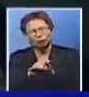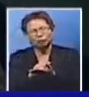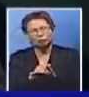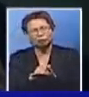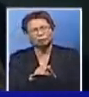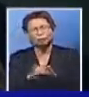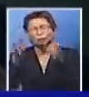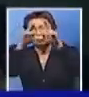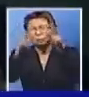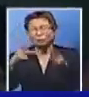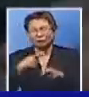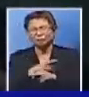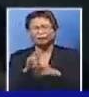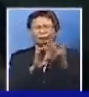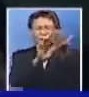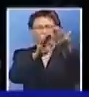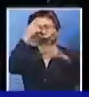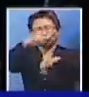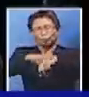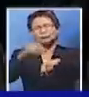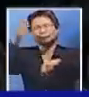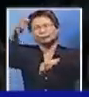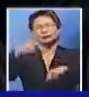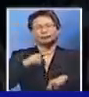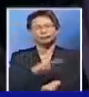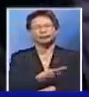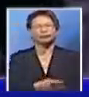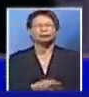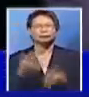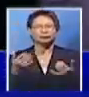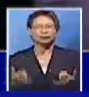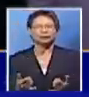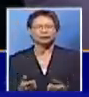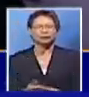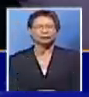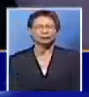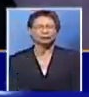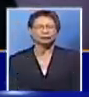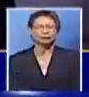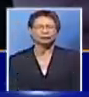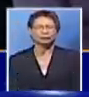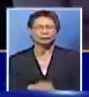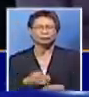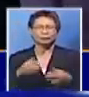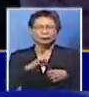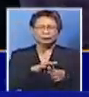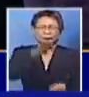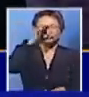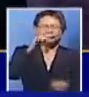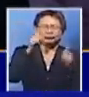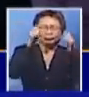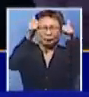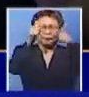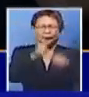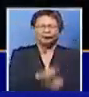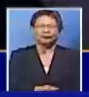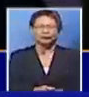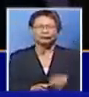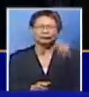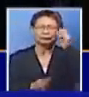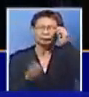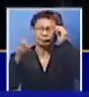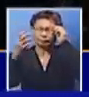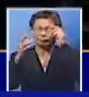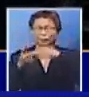ujian-ujian yang kita lalu ni adalah untuk masa depan kami. Sekarang ni kita orang dekat Bukit Fraser sekarang dalam intensiti yang tinggi juga, tapi dalam banyak pada